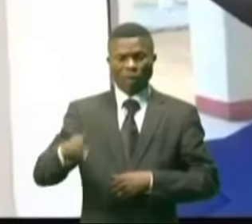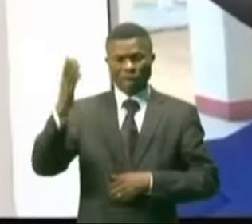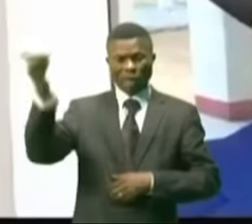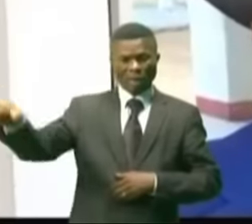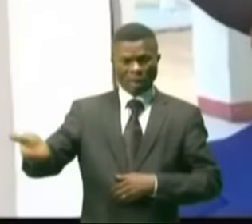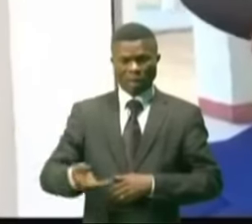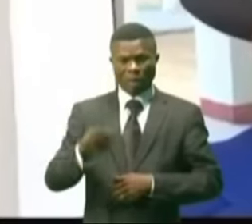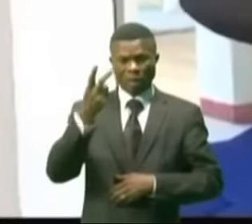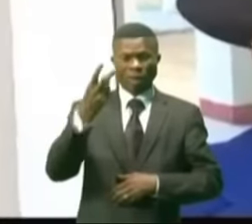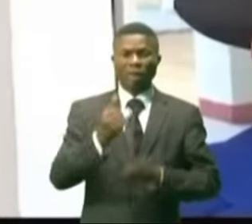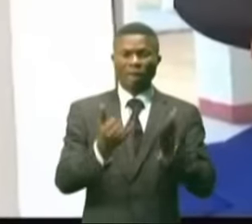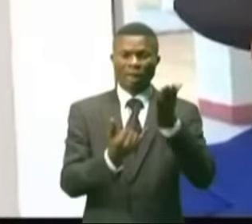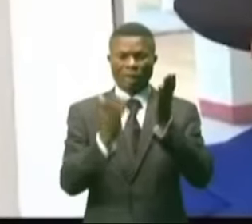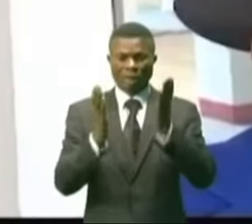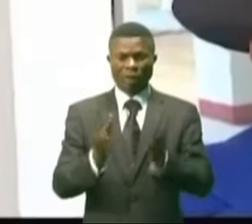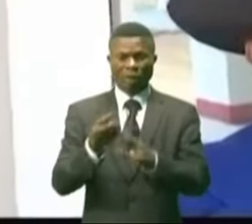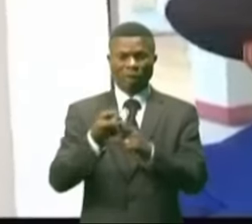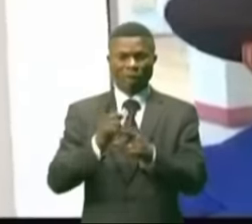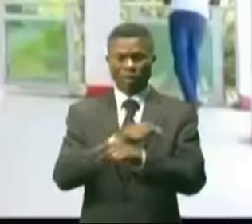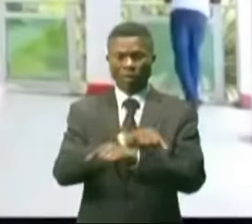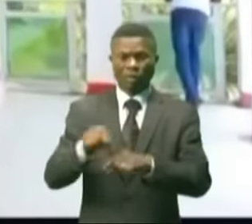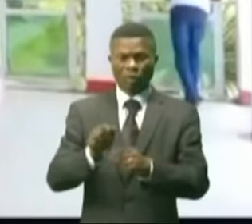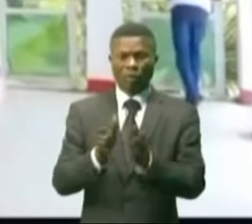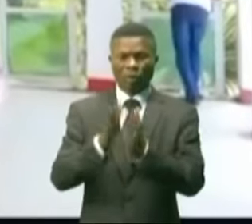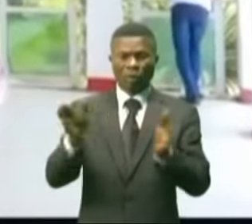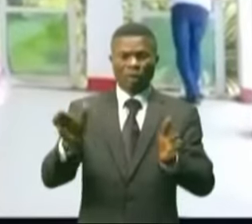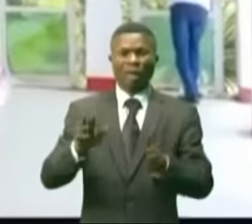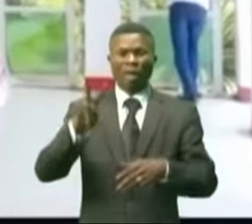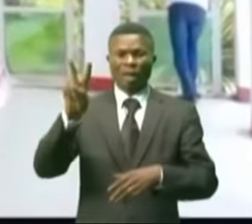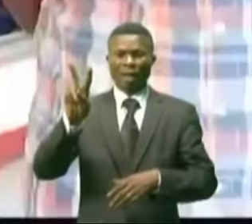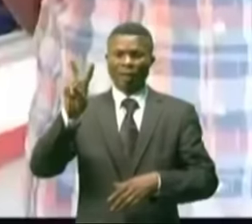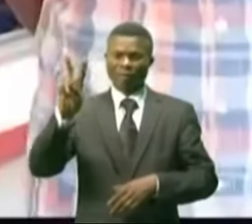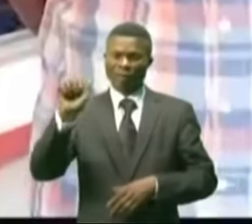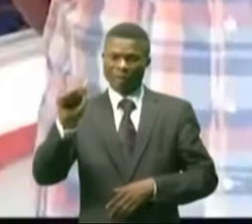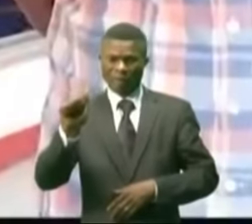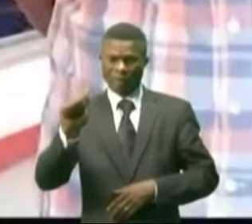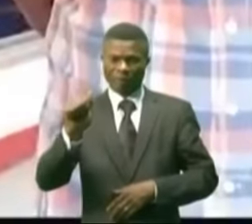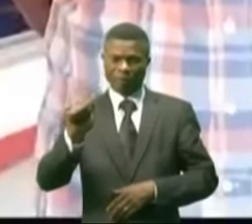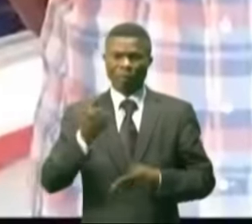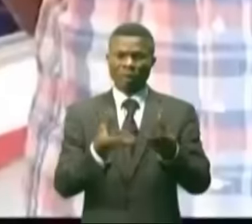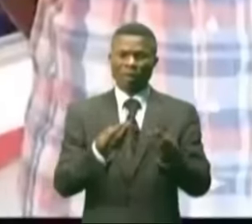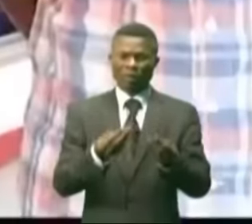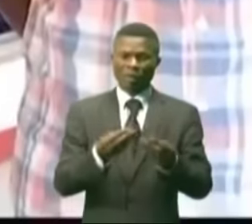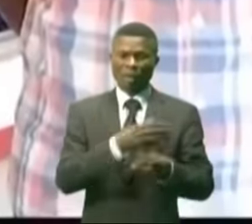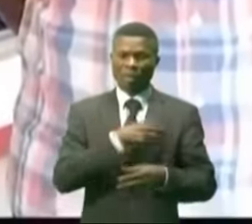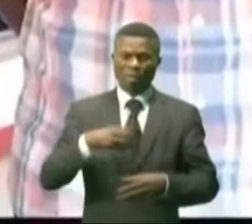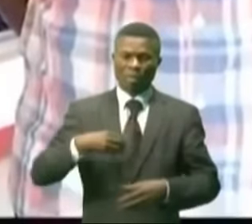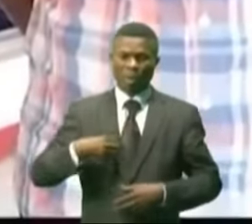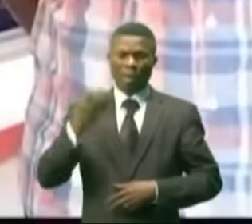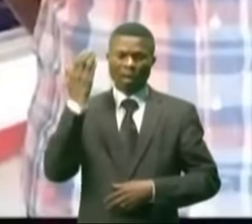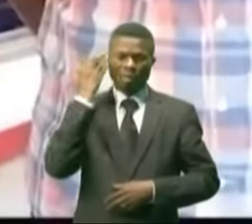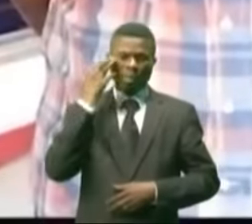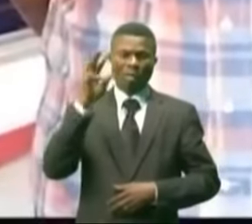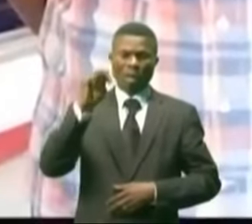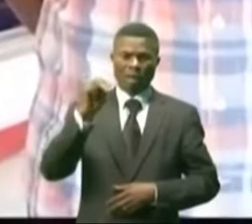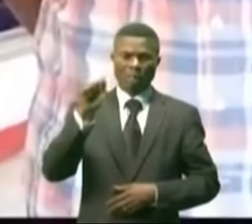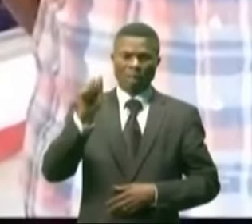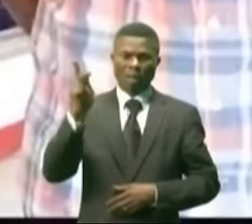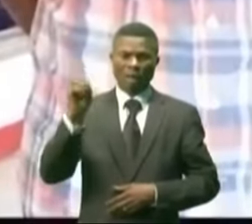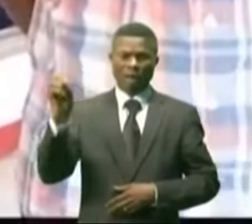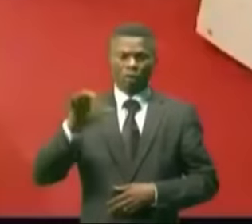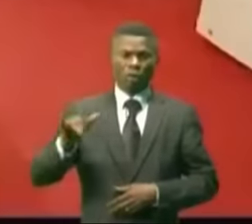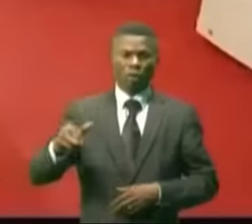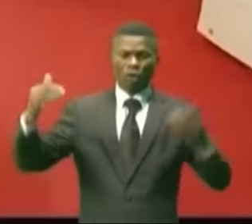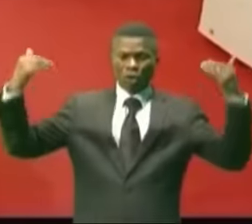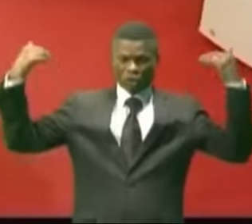de deux ingénieurs venus de la direction générale de la RVA sous la facilitation de M. Makolo, commandant de l'aéroport national de Bandundu. Le chef